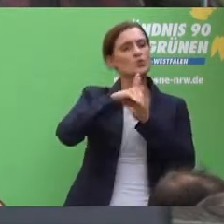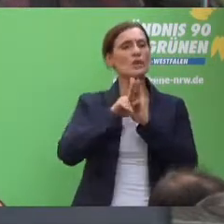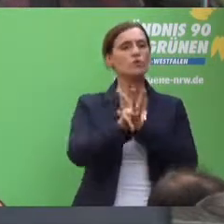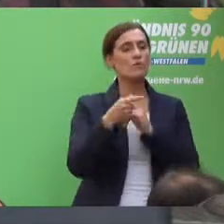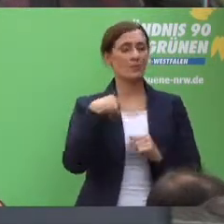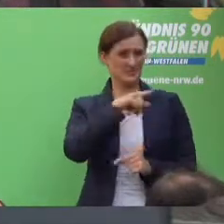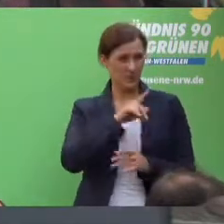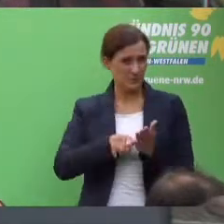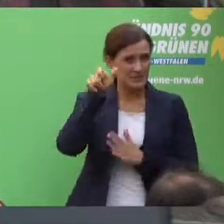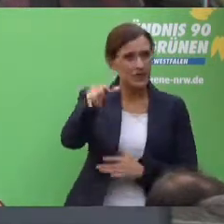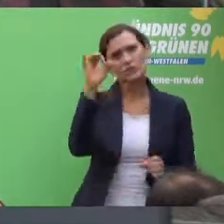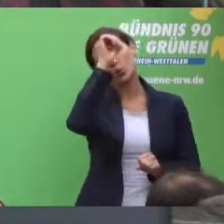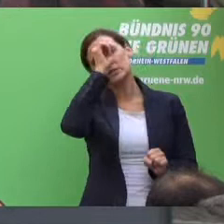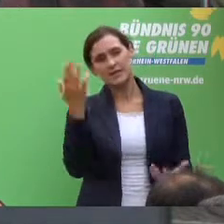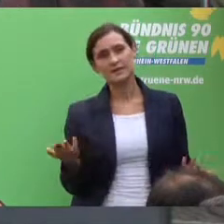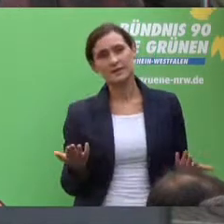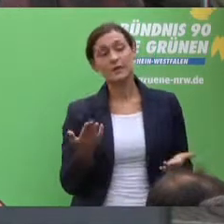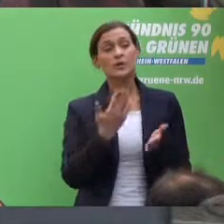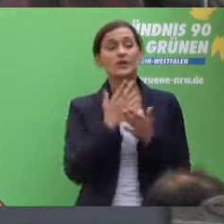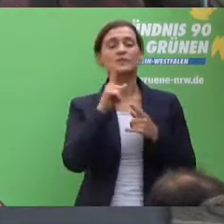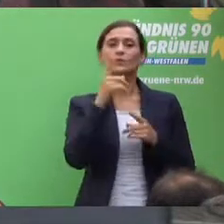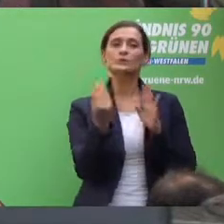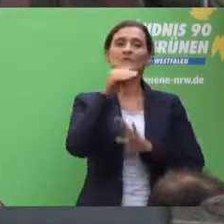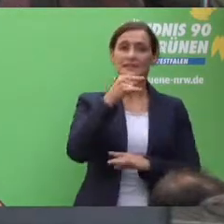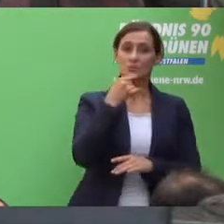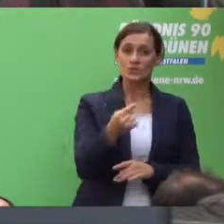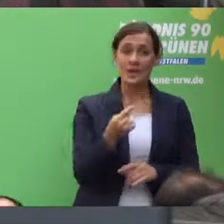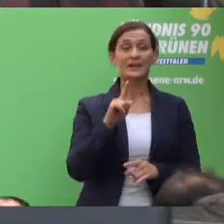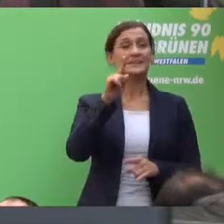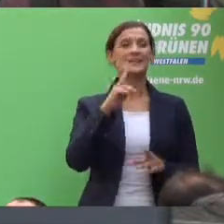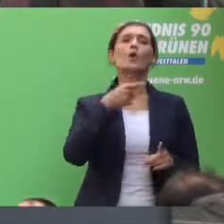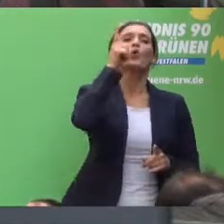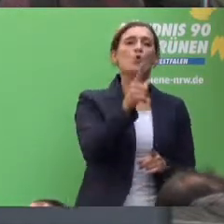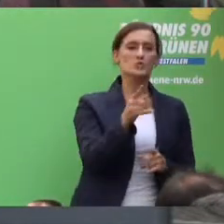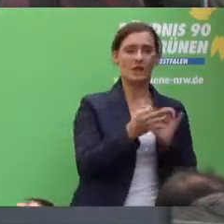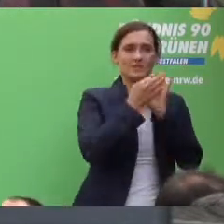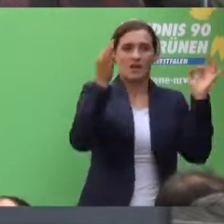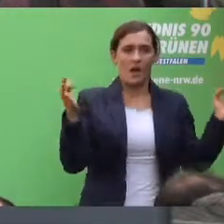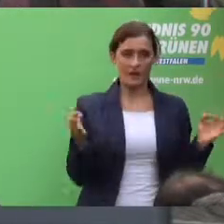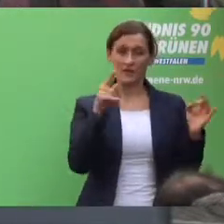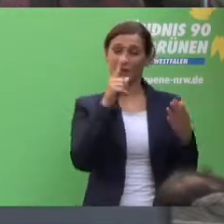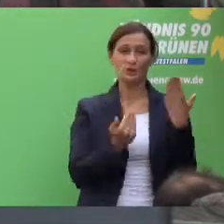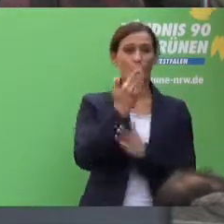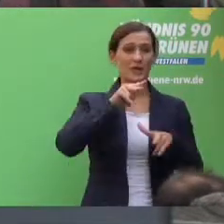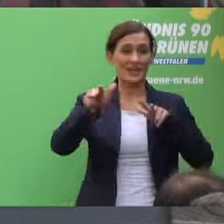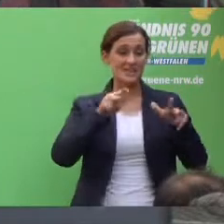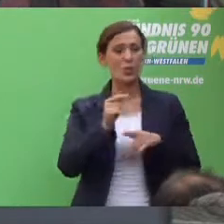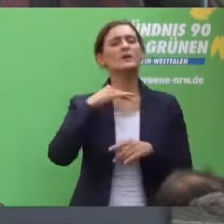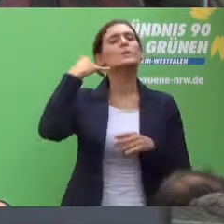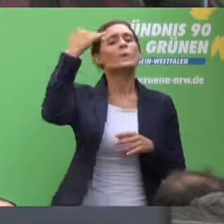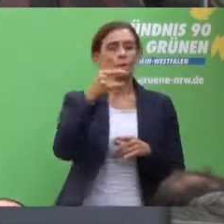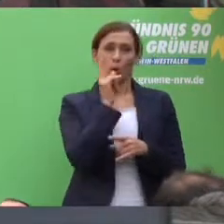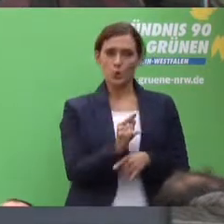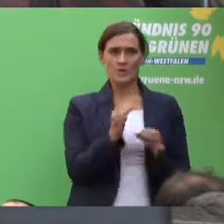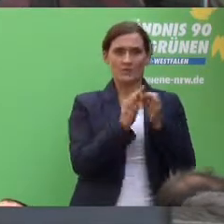alles Unsinn. Und wir sagen Ihnen eins: Wir werden in den ersten 100 Tagen einer neuen Regierung dafür sorgen, dass